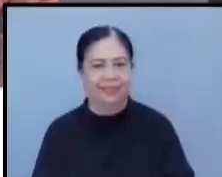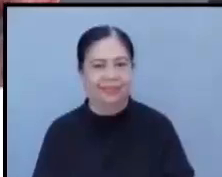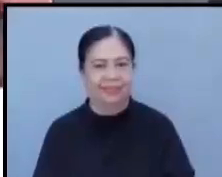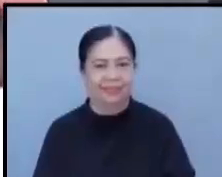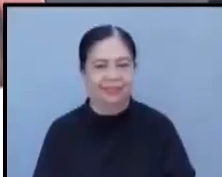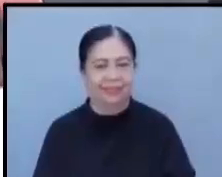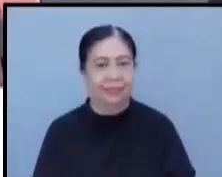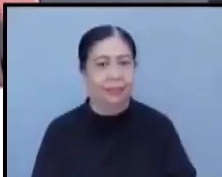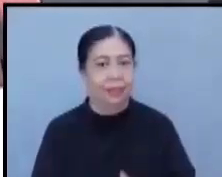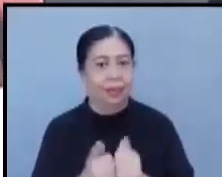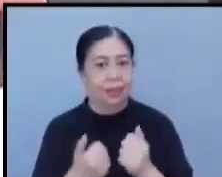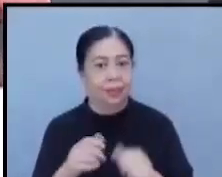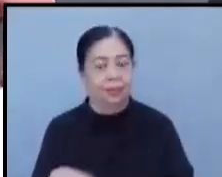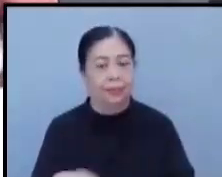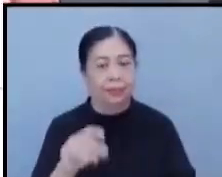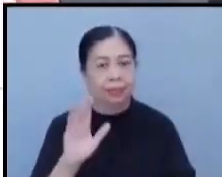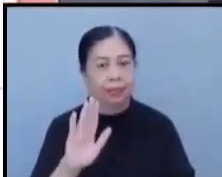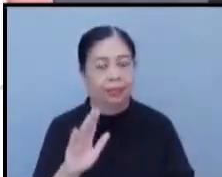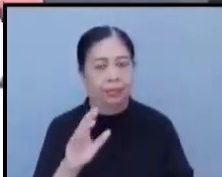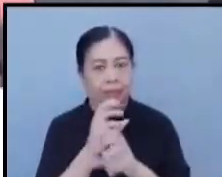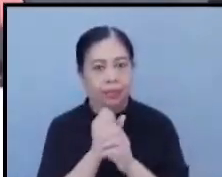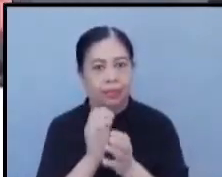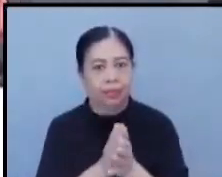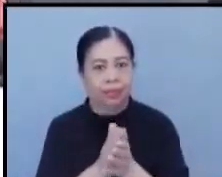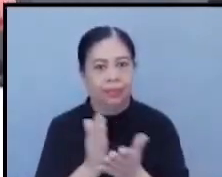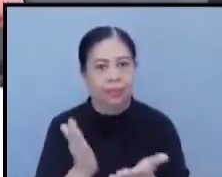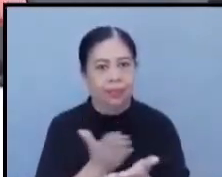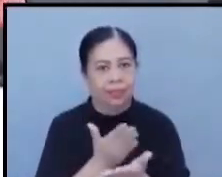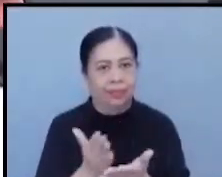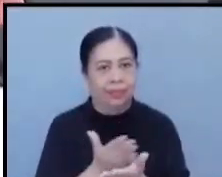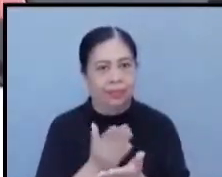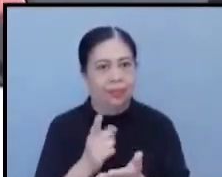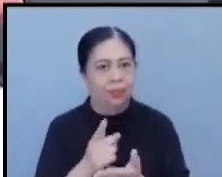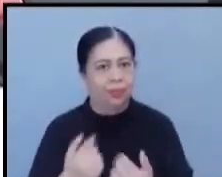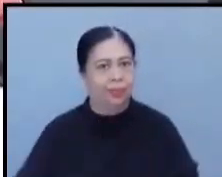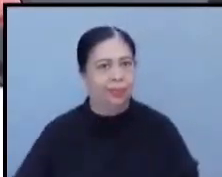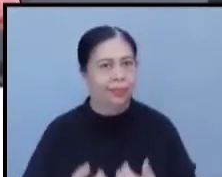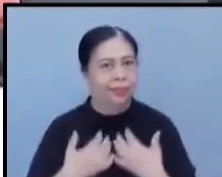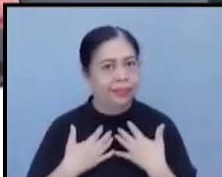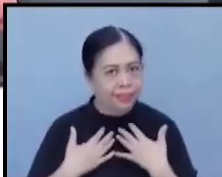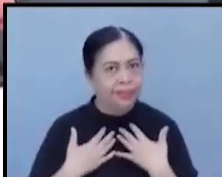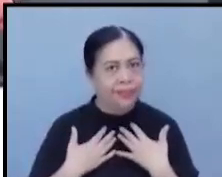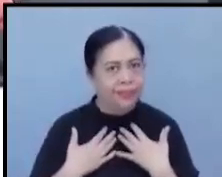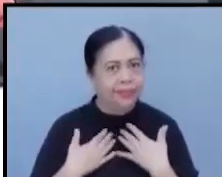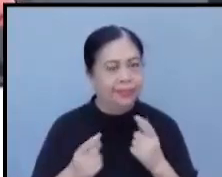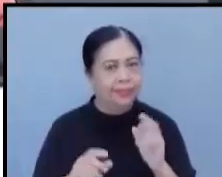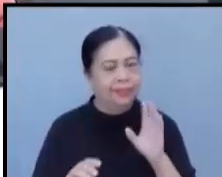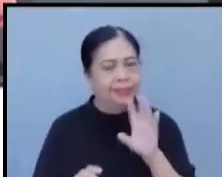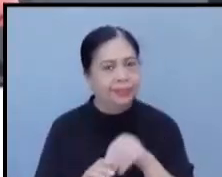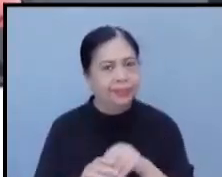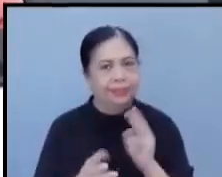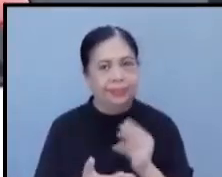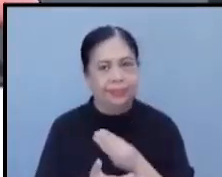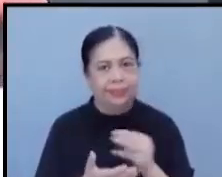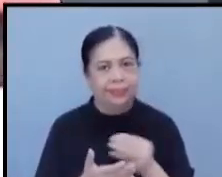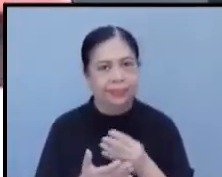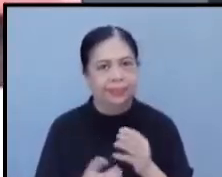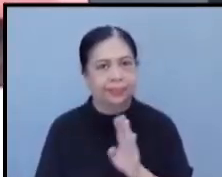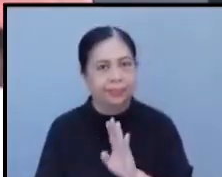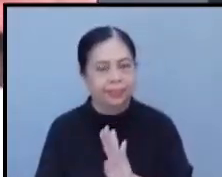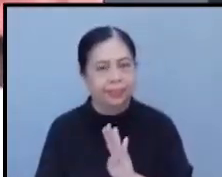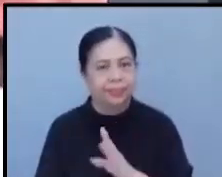mo na-discover ang passion mo sa pagkanta? Ano yung naging inspiration mo sa pagpasok sa music industry at a